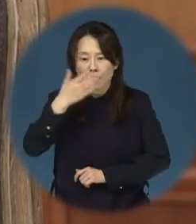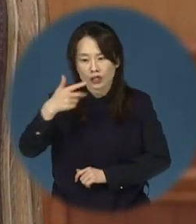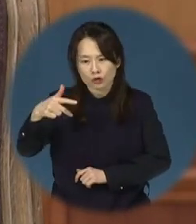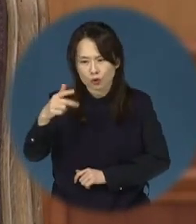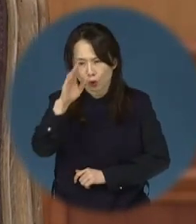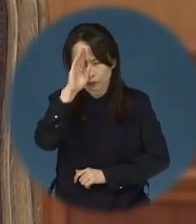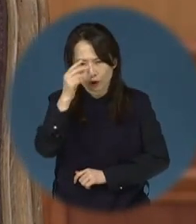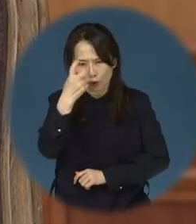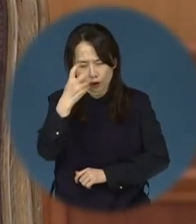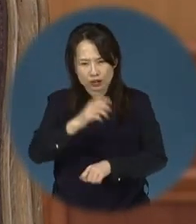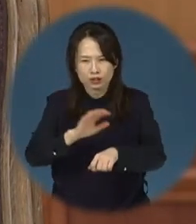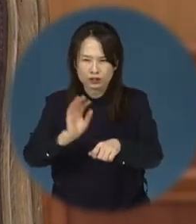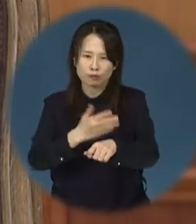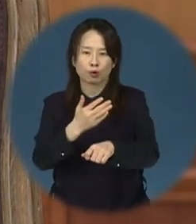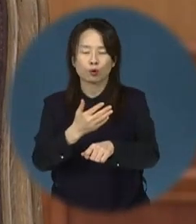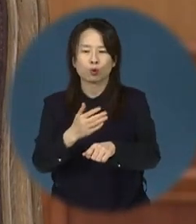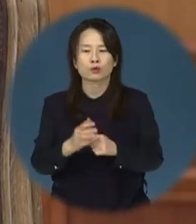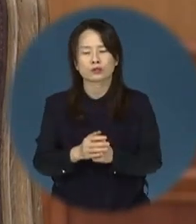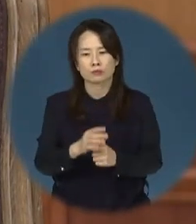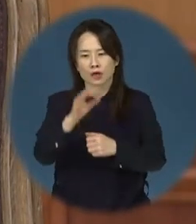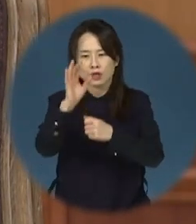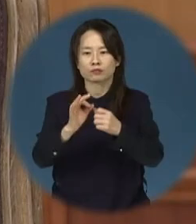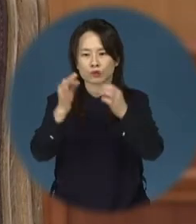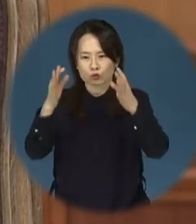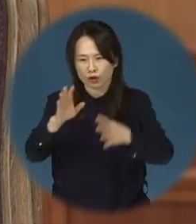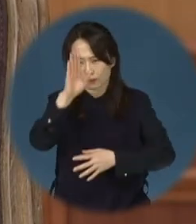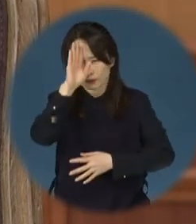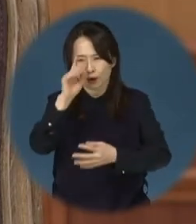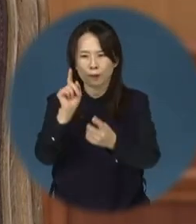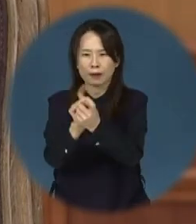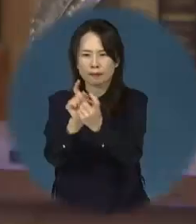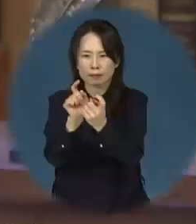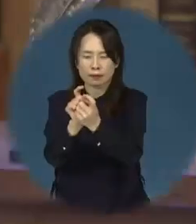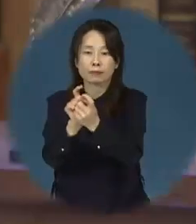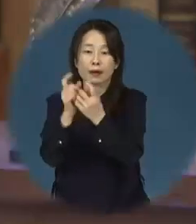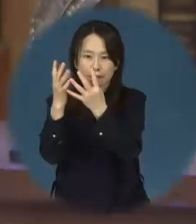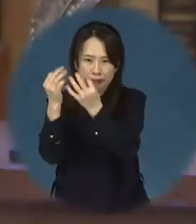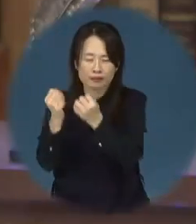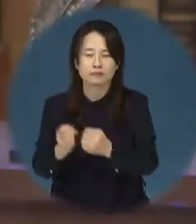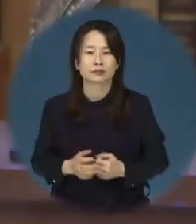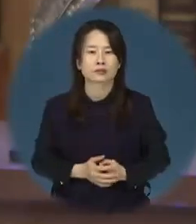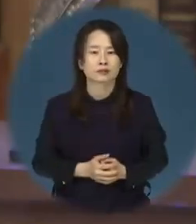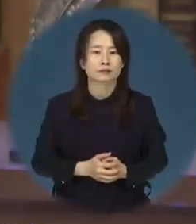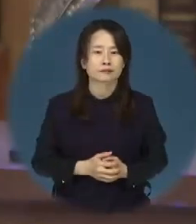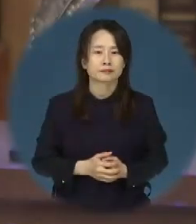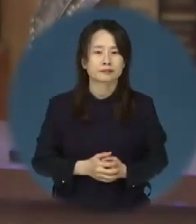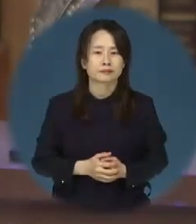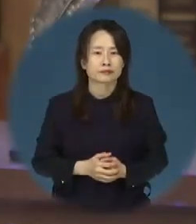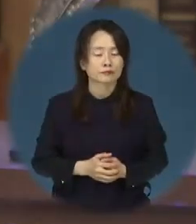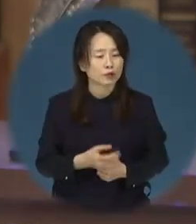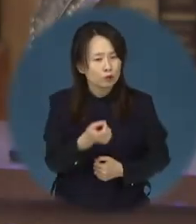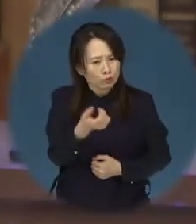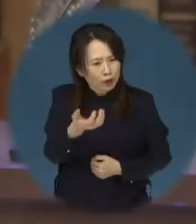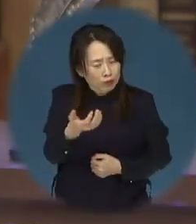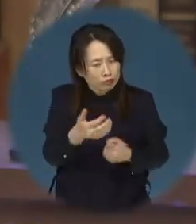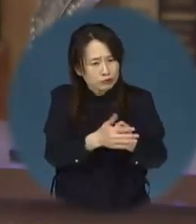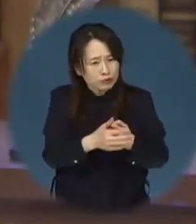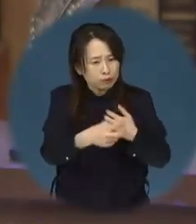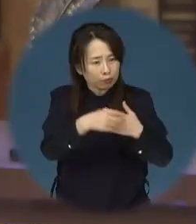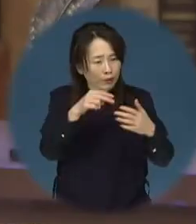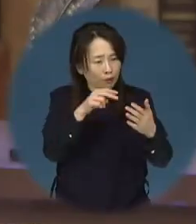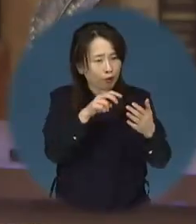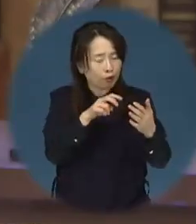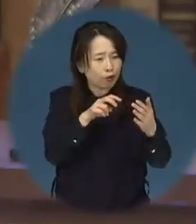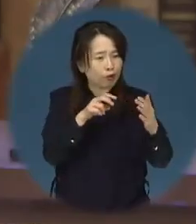내에 모든 합병증이 오게끔 할 수 있죠. 예. 라이프스타일 때문에. 예. 또 좀 아프다고 해서 병원을 적극적으로